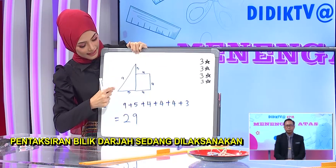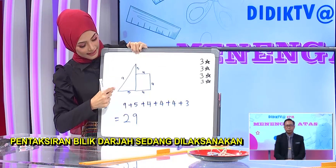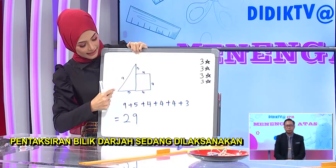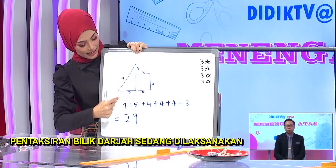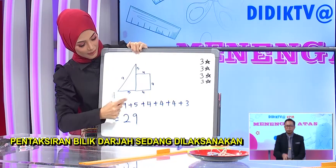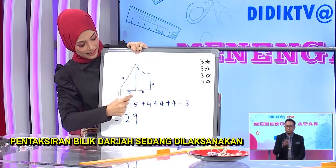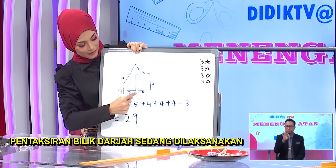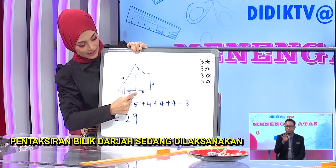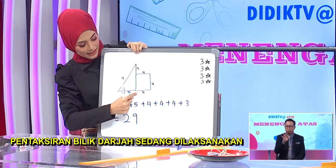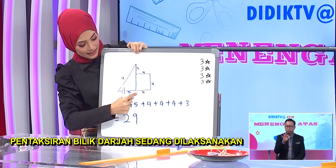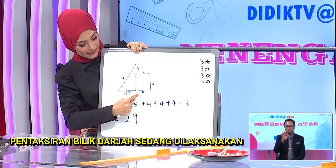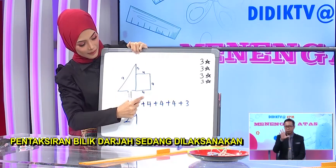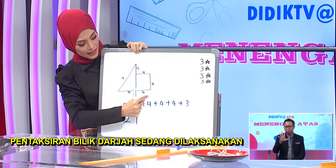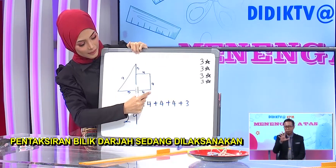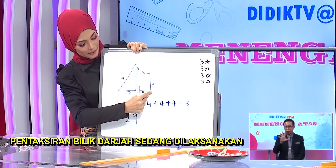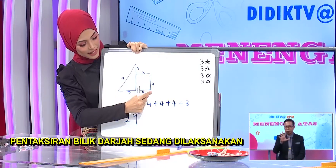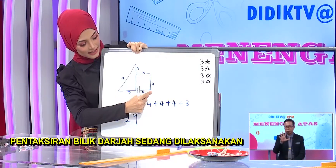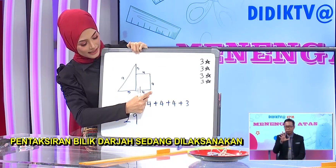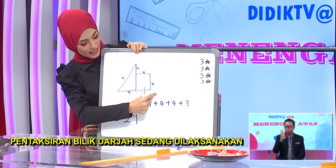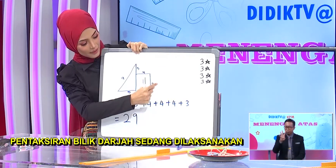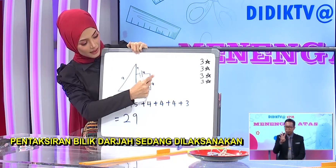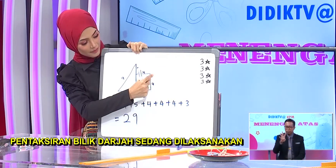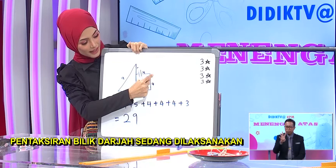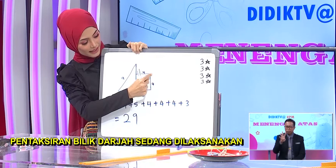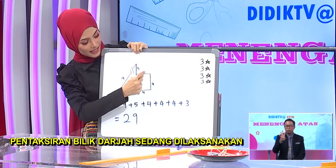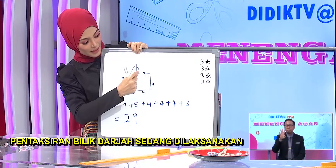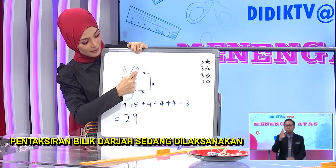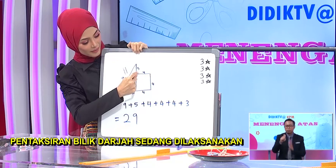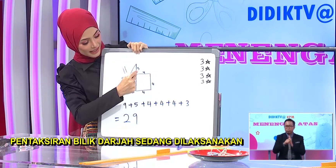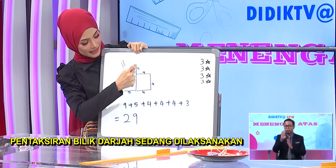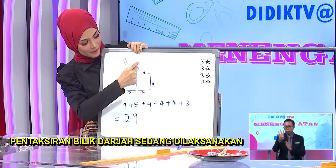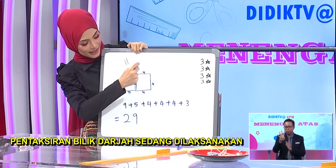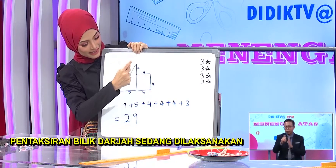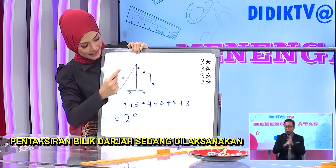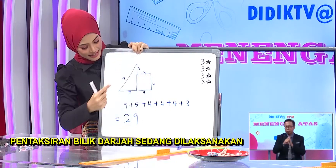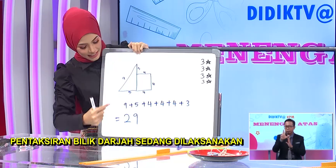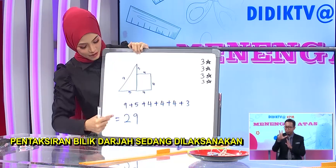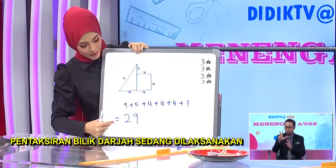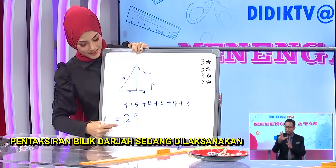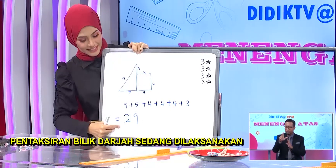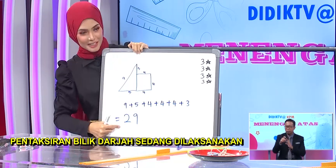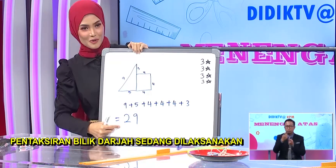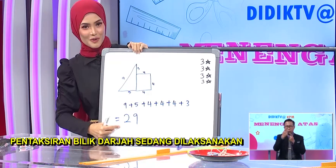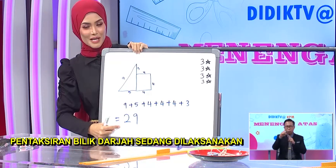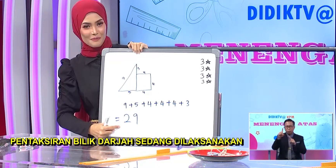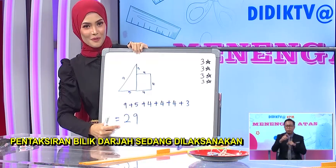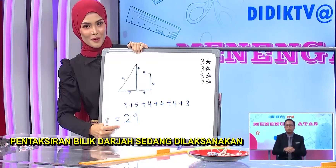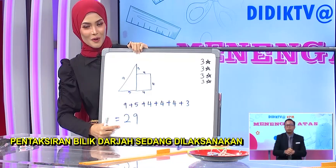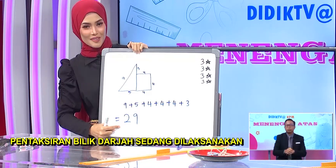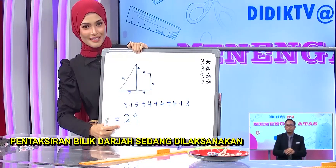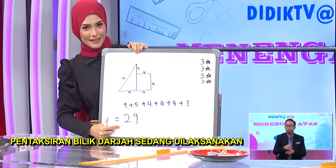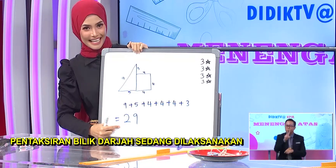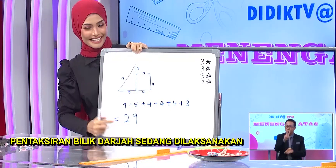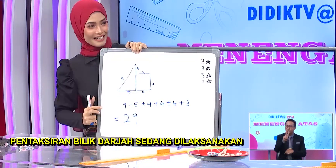9 tambah lima tambah 4 tambah 4 + 4 + 38 saya